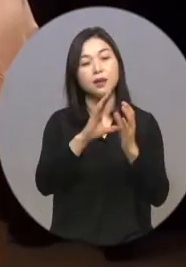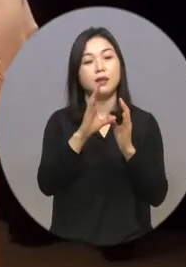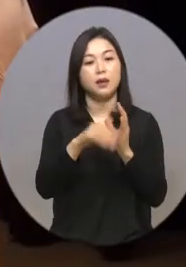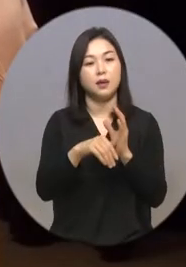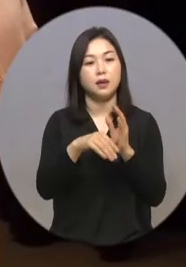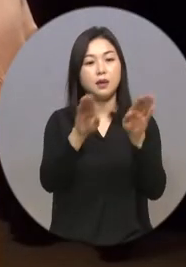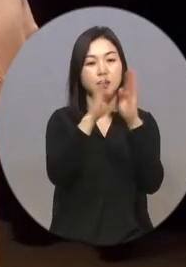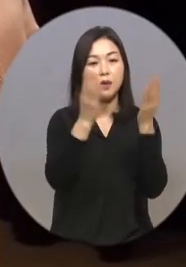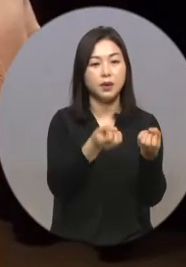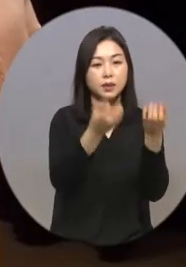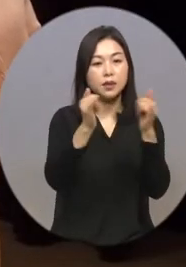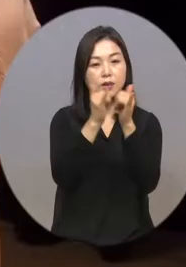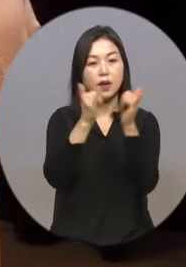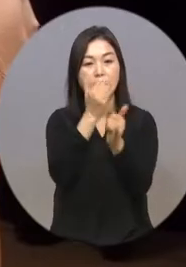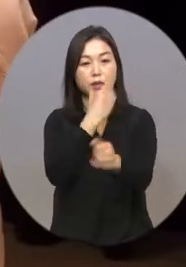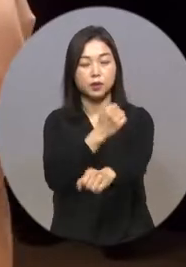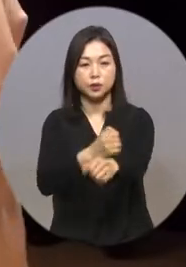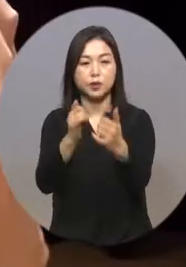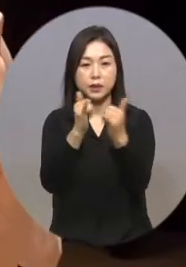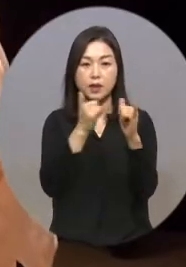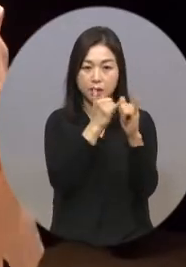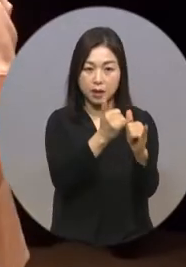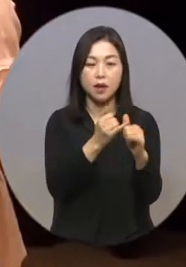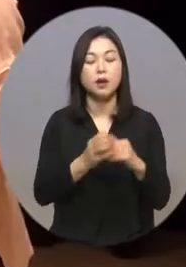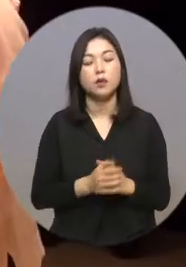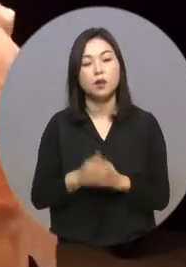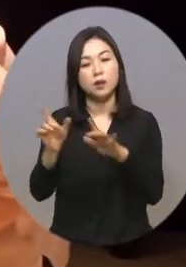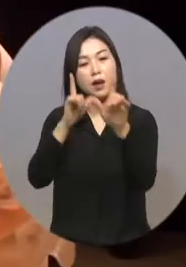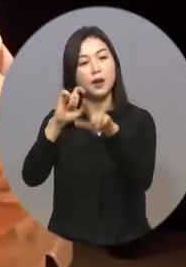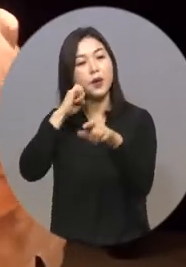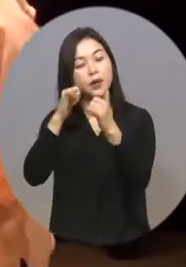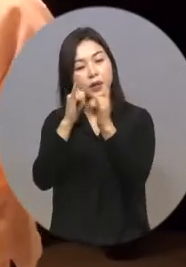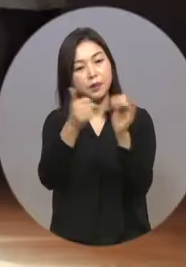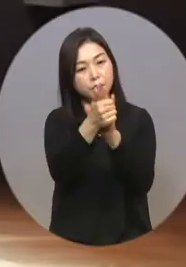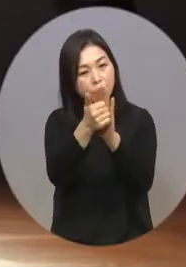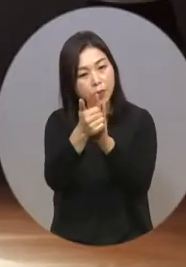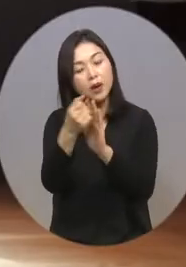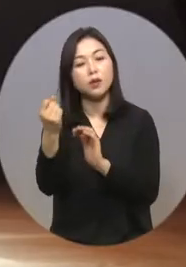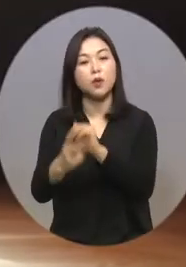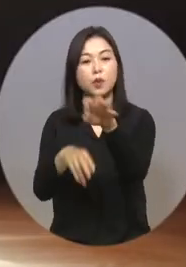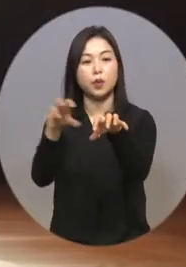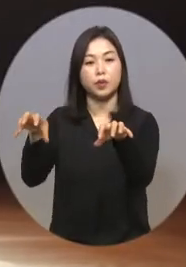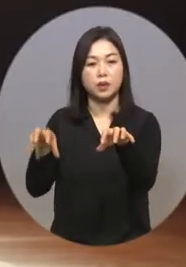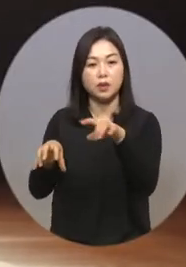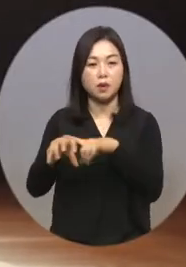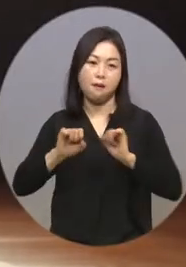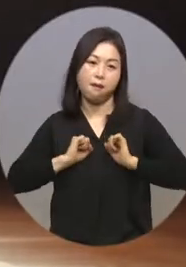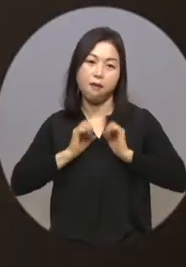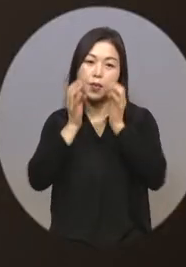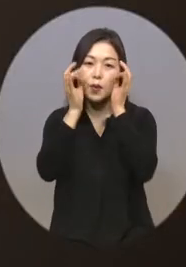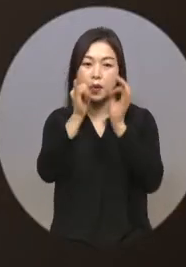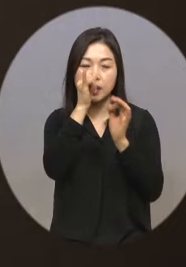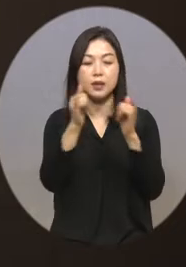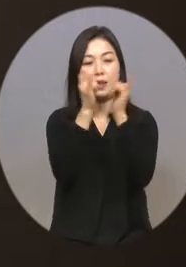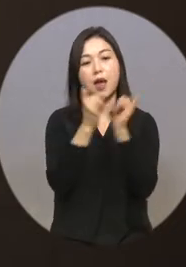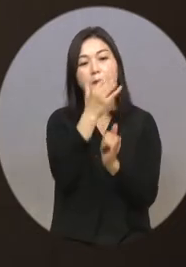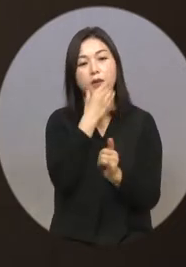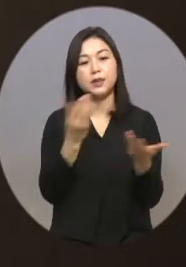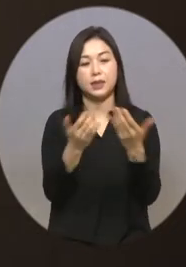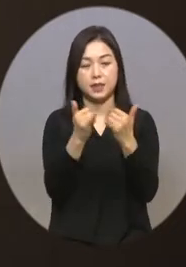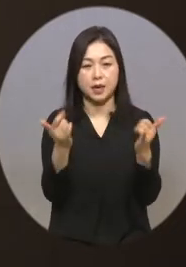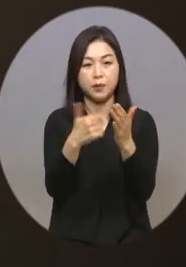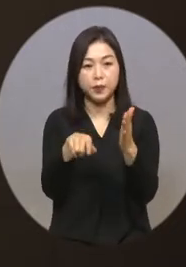사회복지 유공자 표창 이외에도 취약계층 불 봉과 일선 현장에서 고군분투하고 있는 사회복지